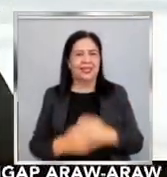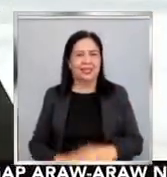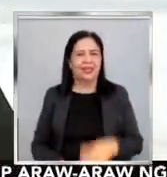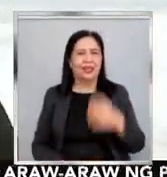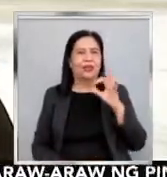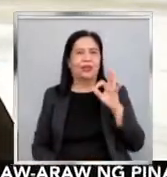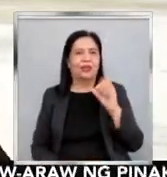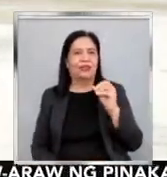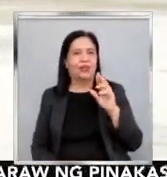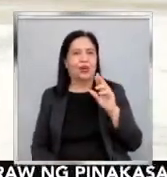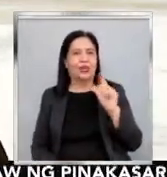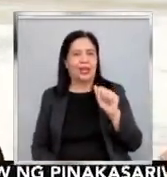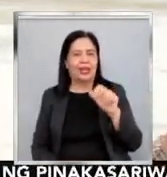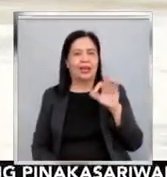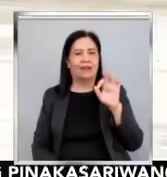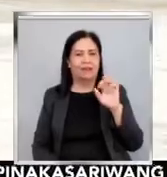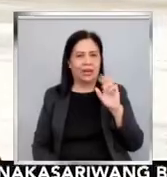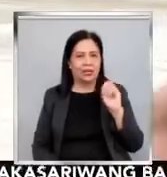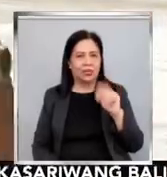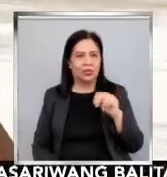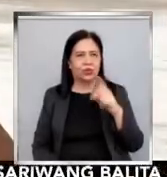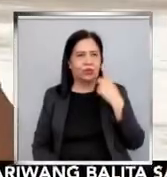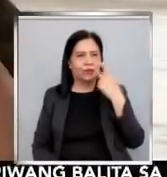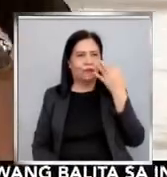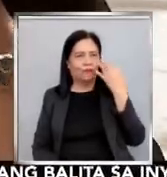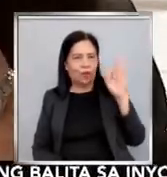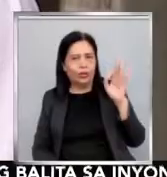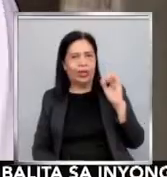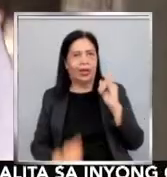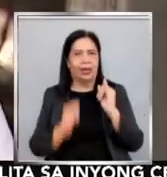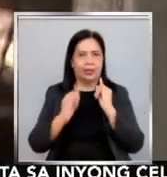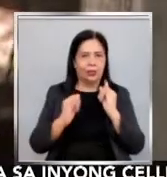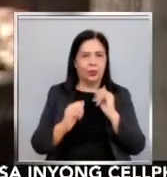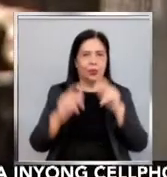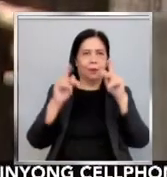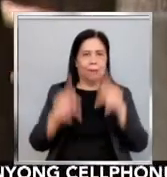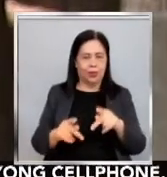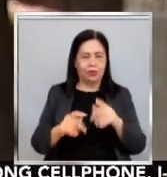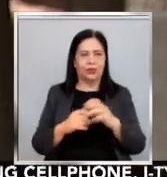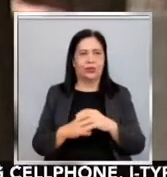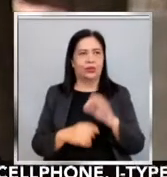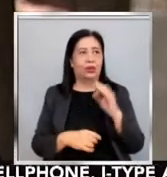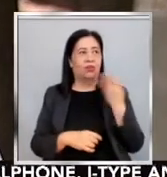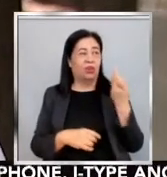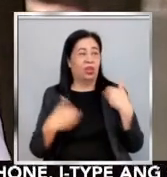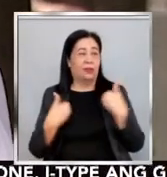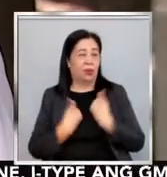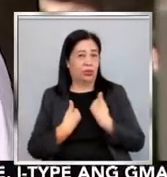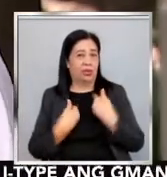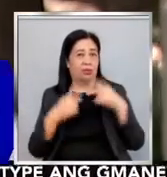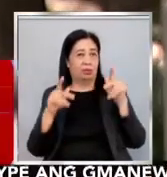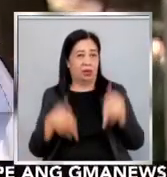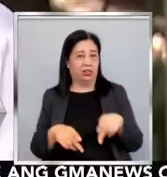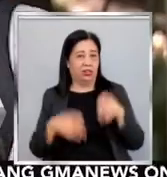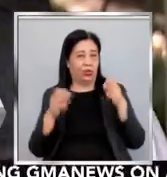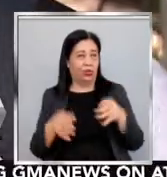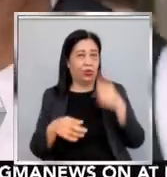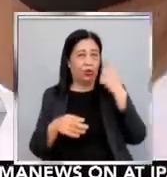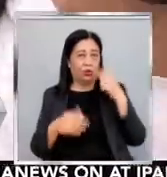a sentence. Sige. For the interview ang person. For the pagod ng mga person for today's